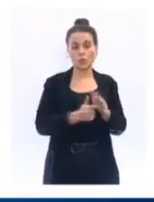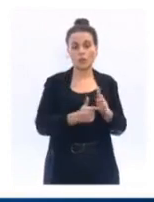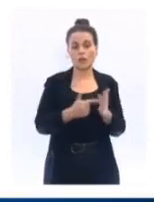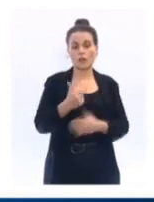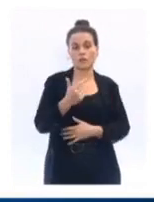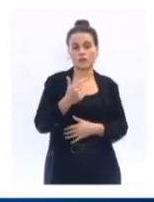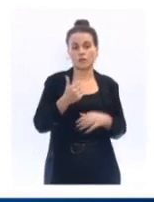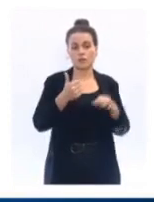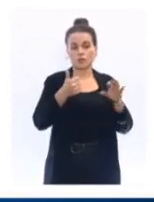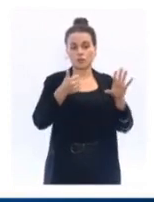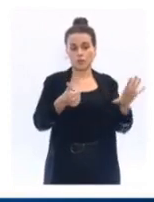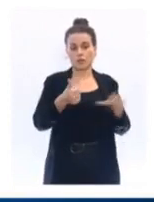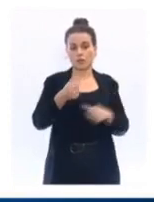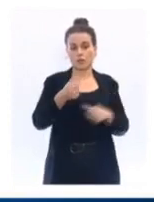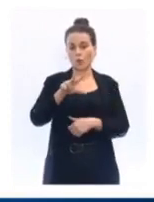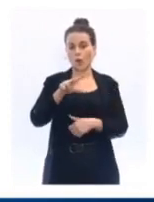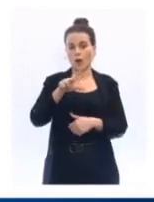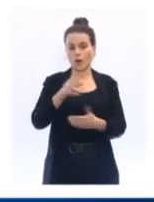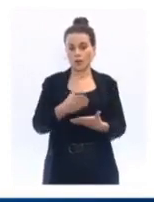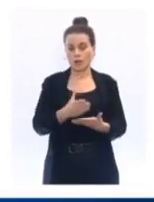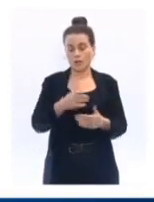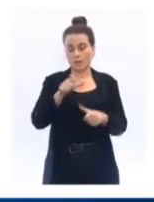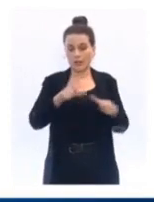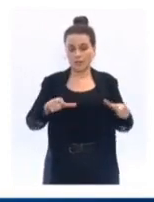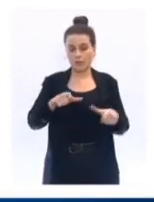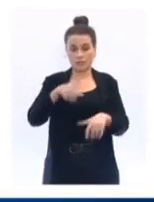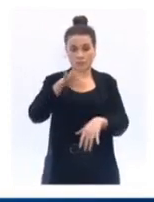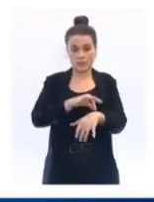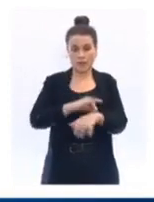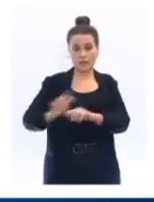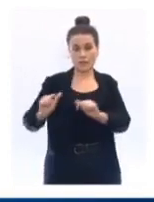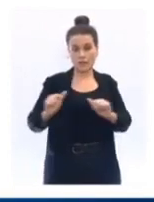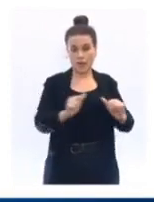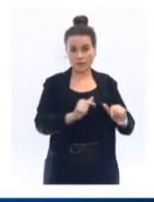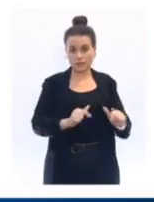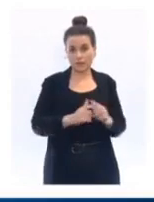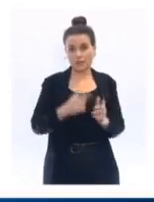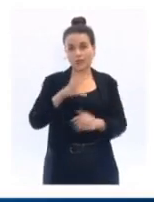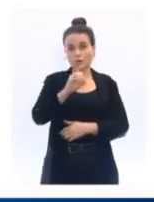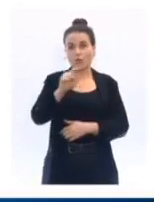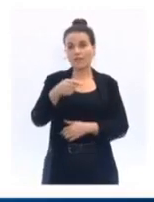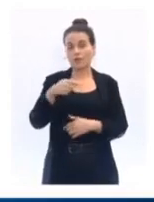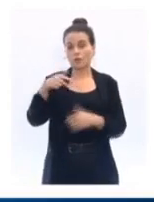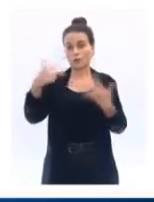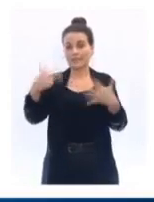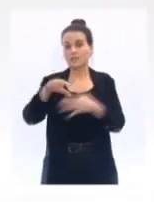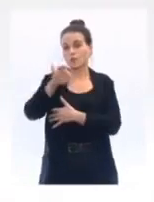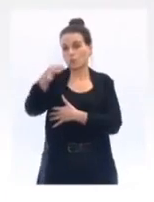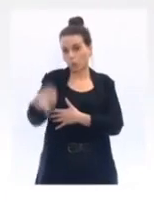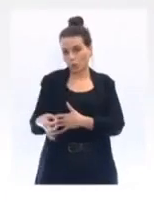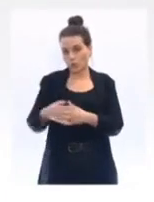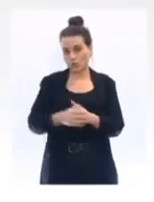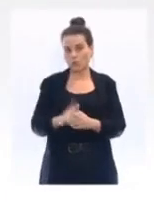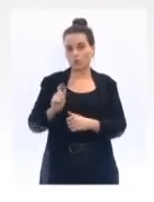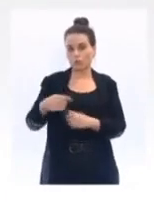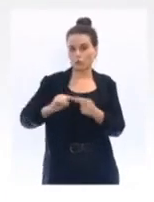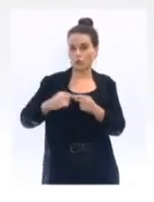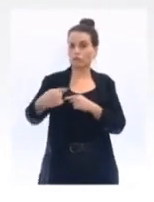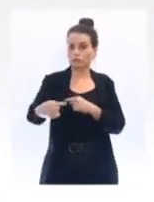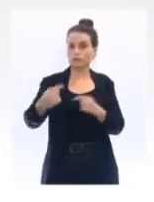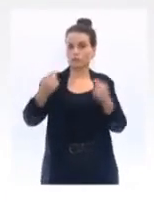à actualiser ces chiffres, évidemment, au cours des prochaines semaines, d'autant plus que nous aurons une politique de test volontariste avec une priorité pour les